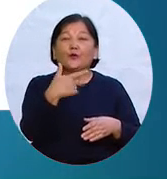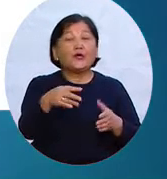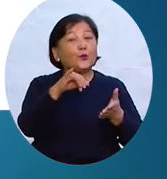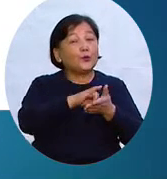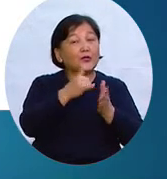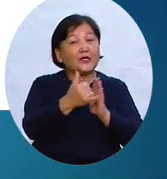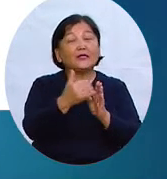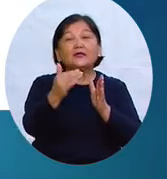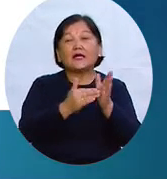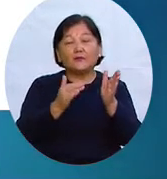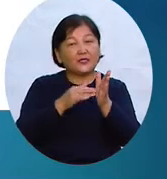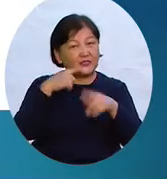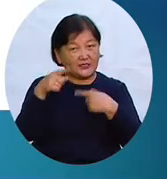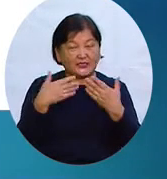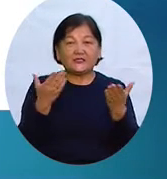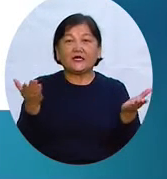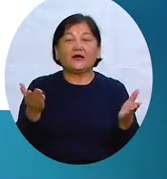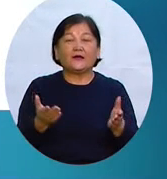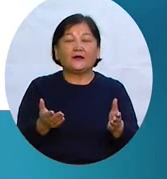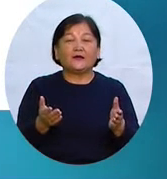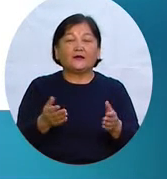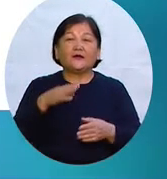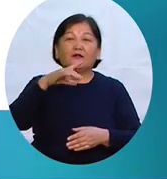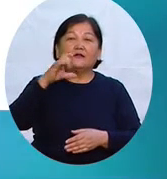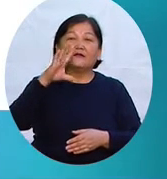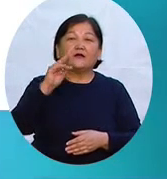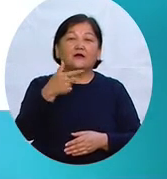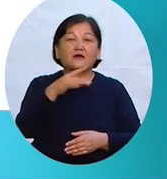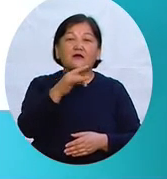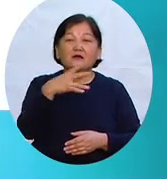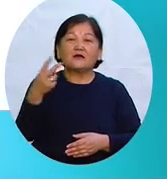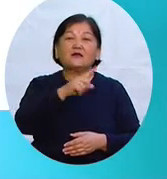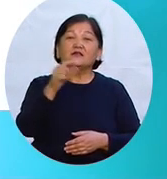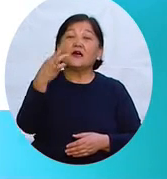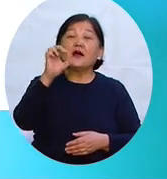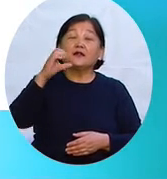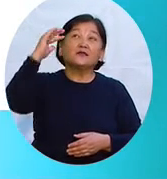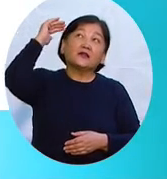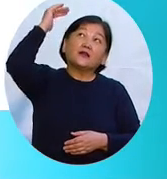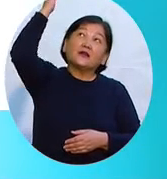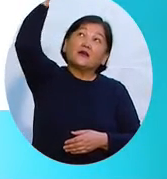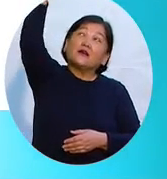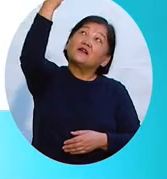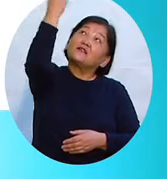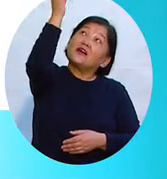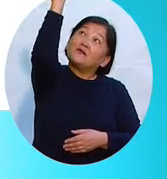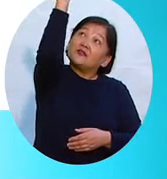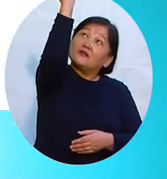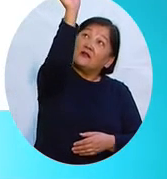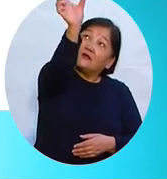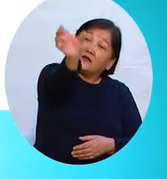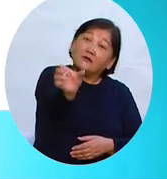тайлбарлаж ярилцъя. За, тэнгэрийн задас. Газраас ажиглахад тэнгэрийг хуваасан мэт